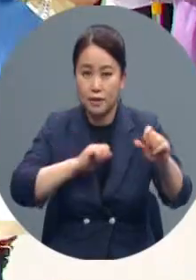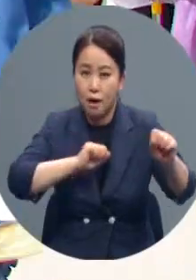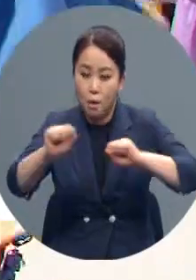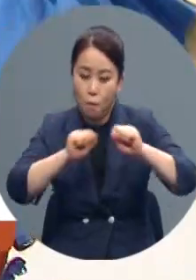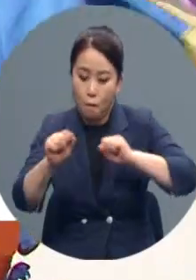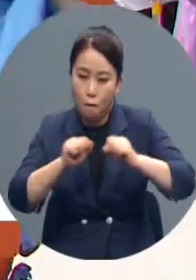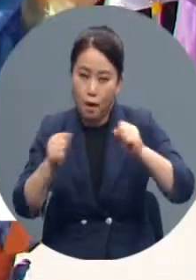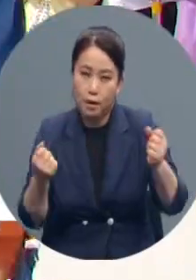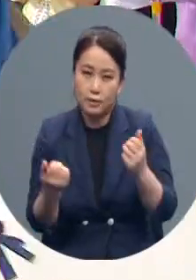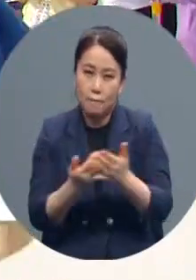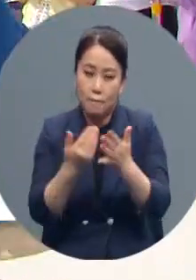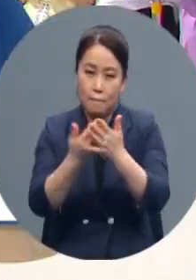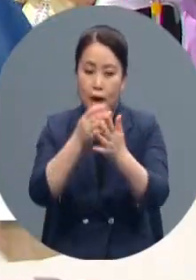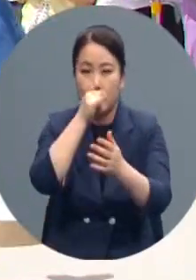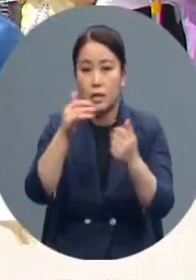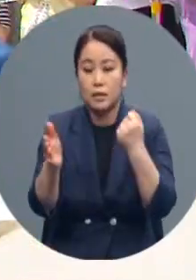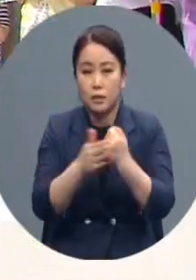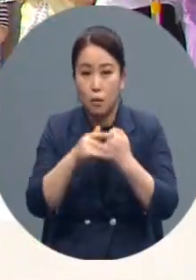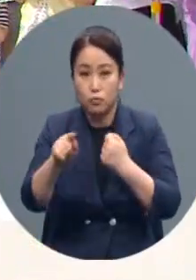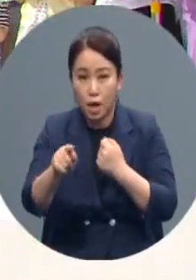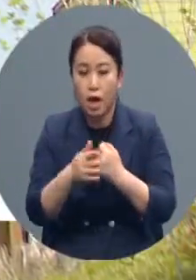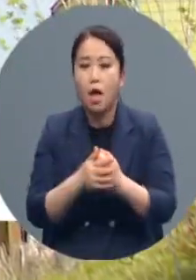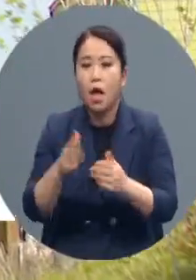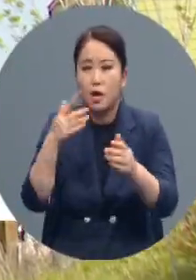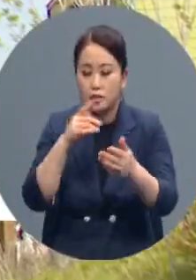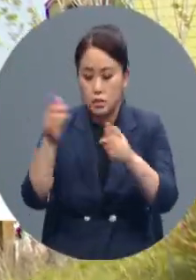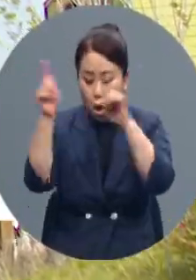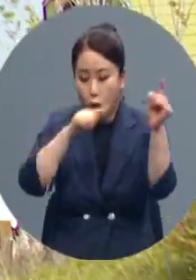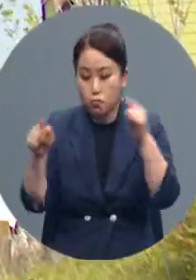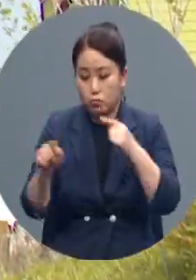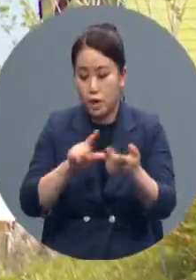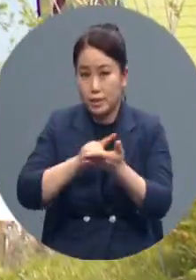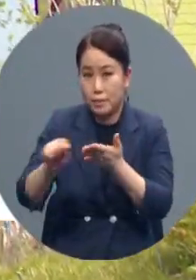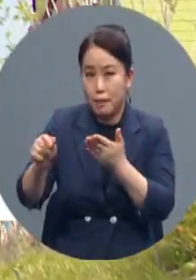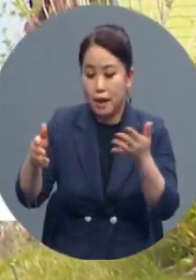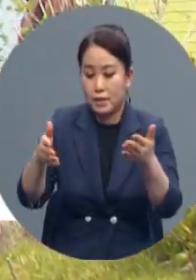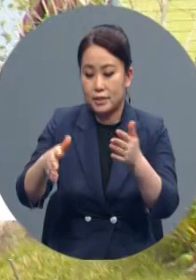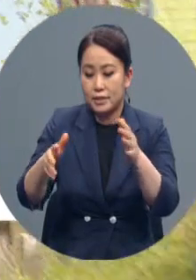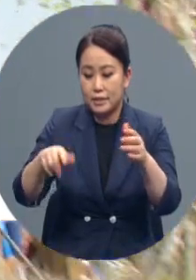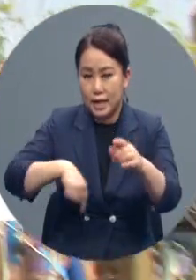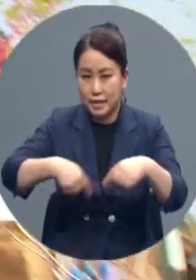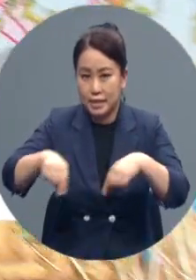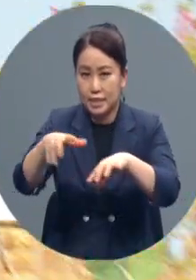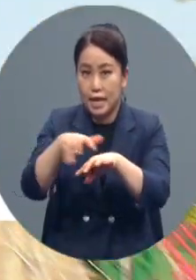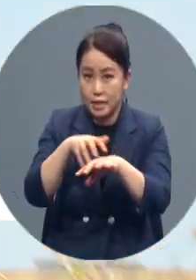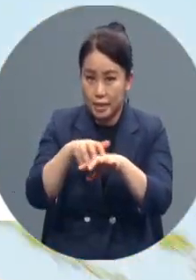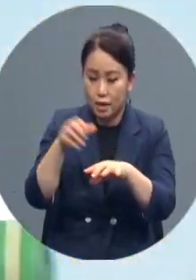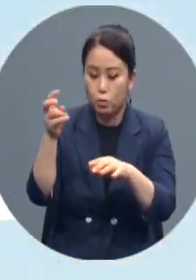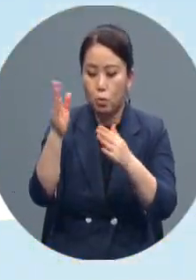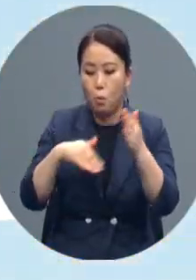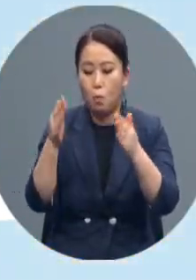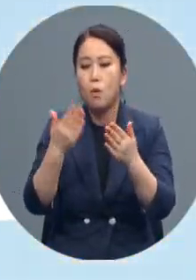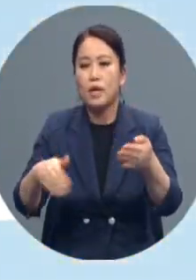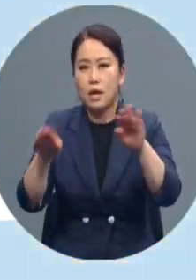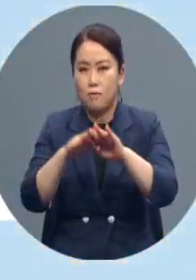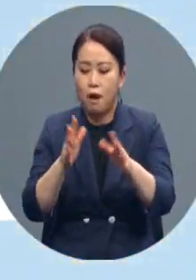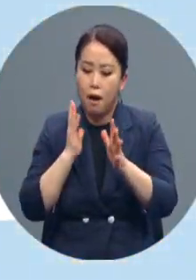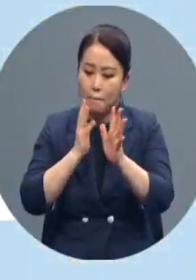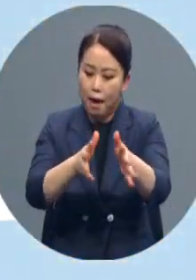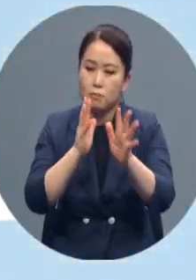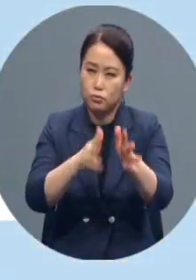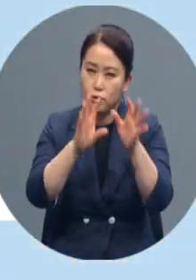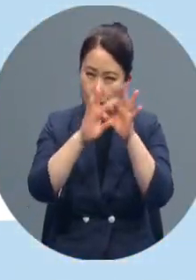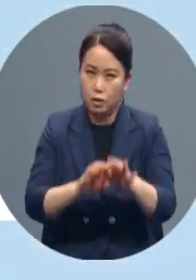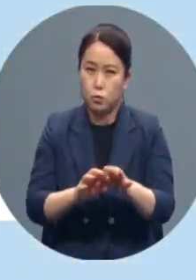전국의 지자체와 공공기관들의 방문이 잇따르고 있습니다 지난 16일에는 제주국제자유도시개발센터 가